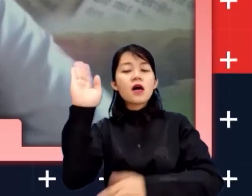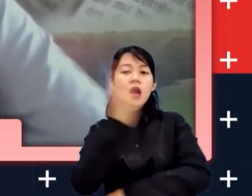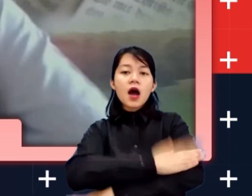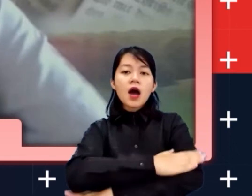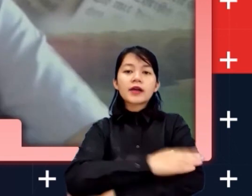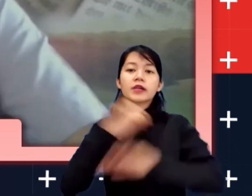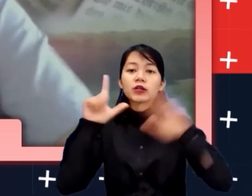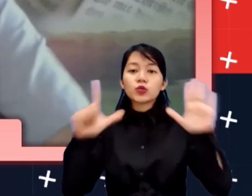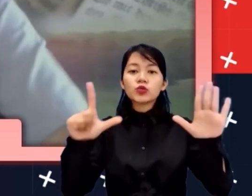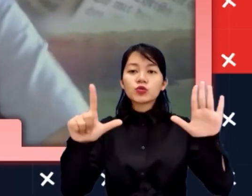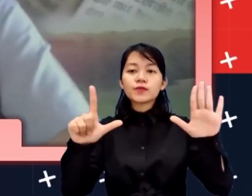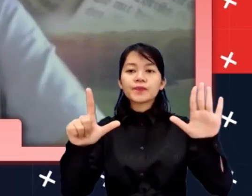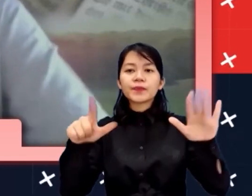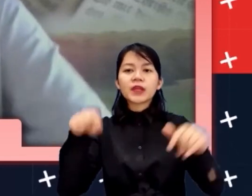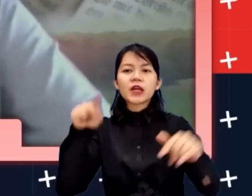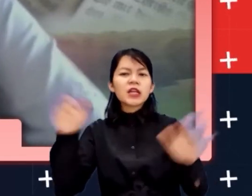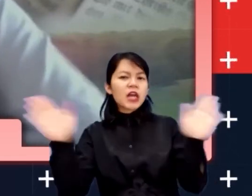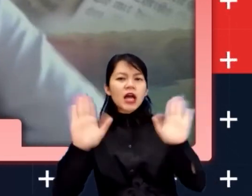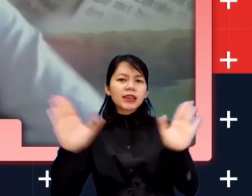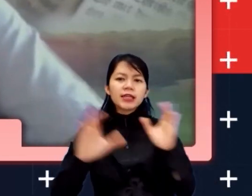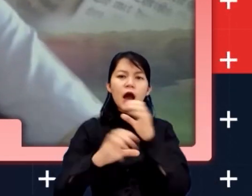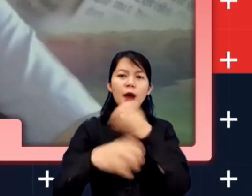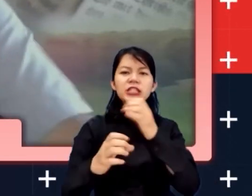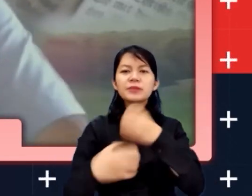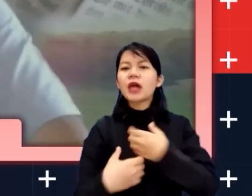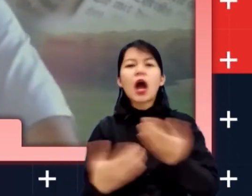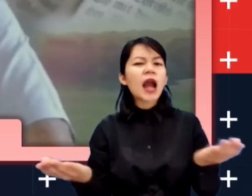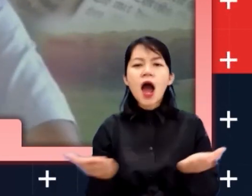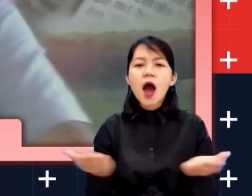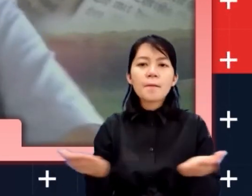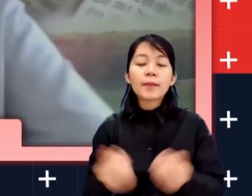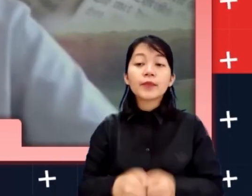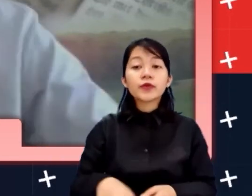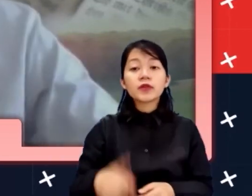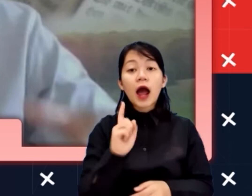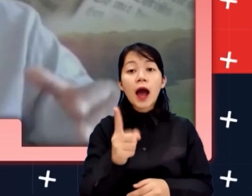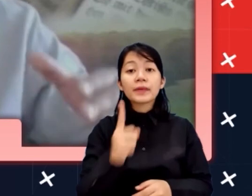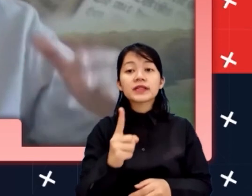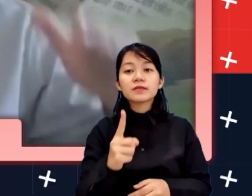menciptakan apa-apa karena penciptaan sudah lengkap. Ia hanya mau